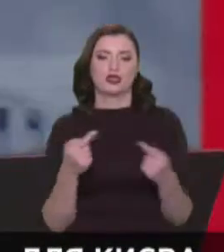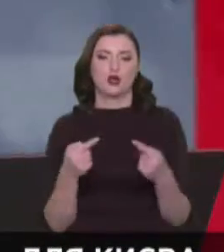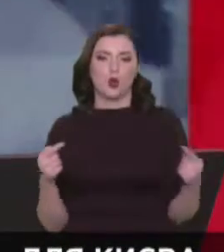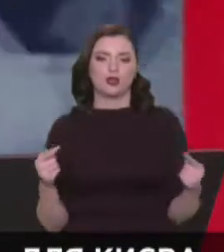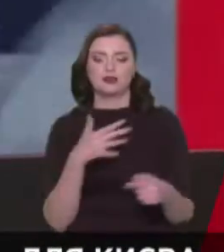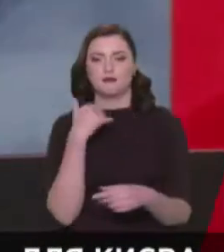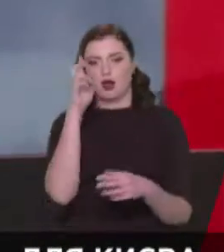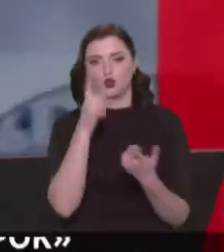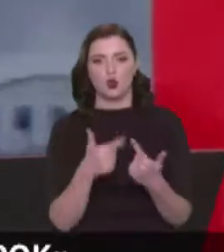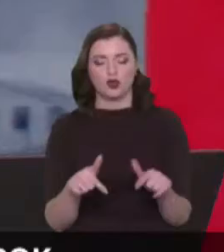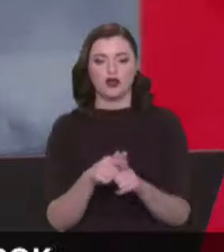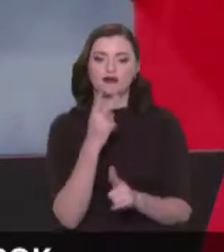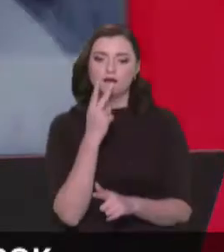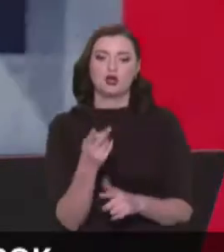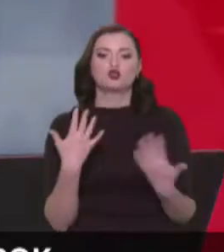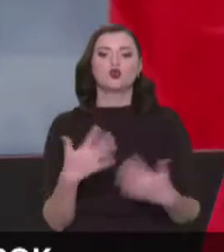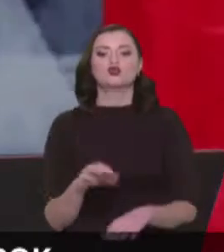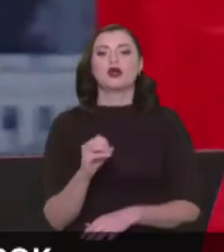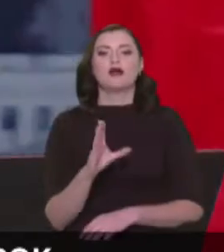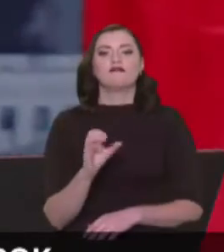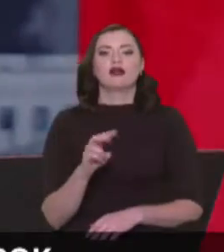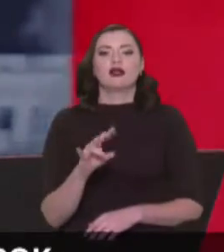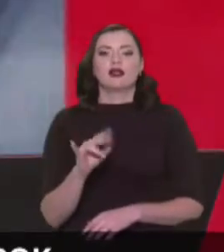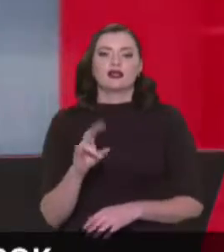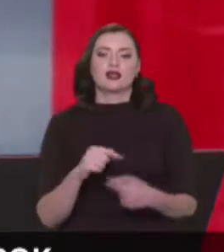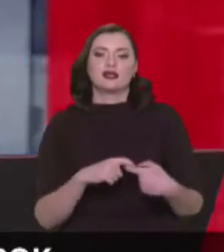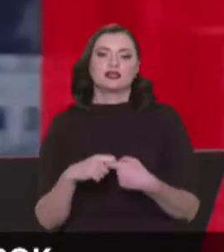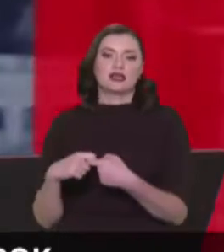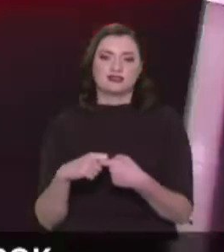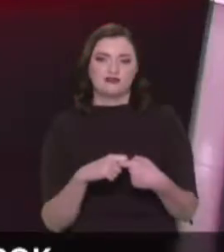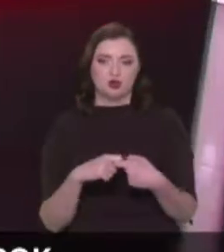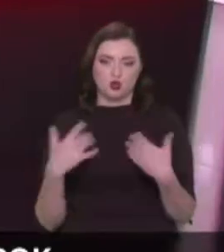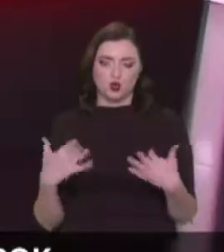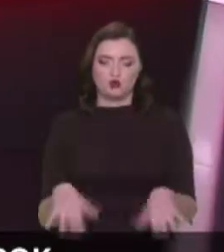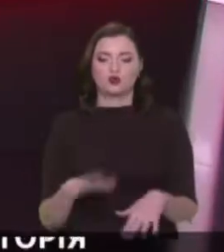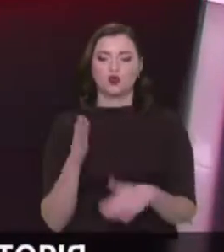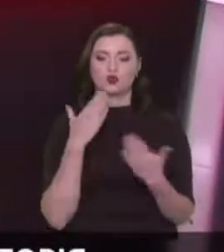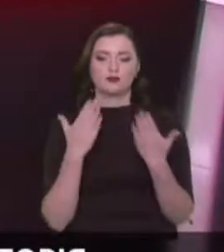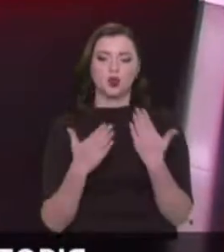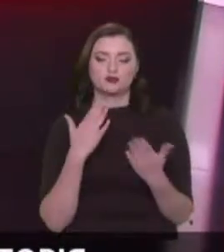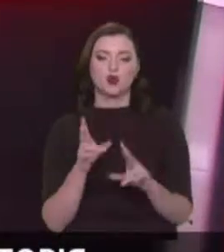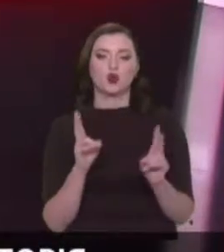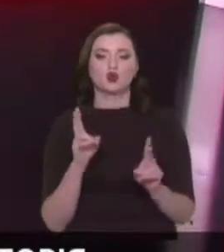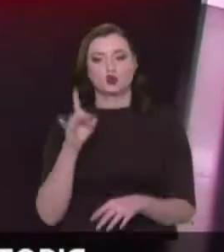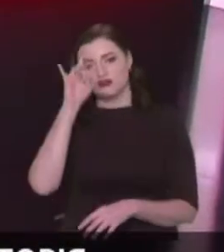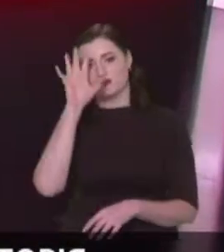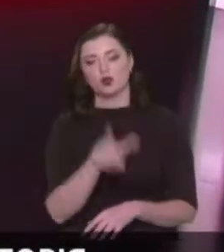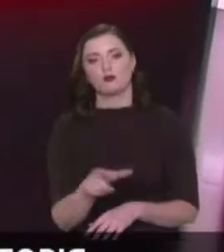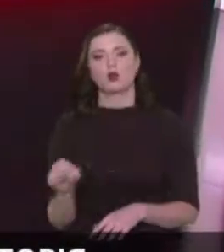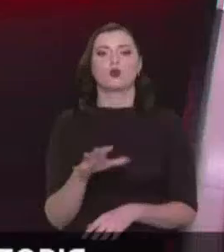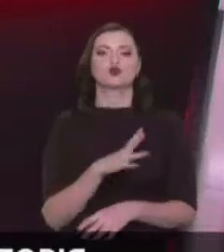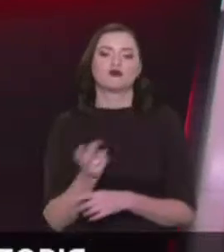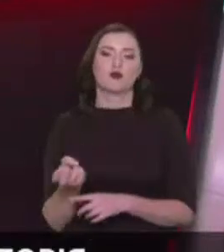багатьох країн. Бачимо вже Евеліну, вона на зв'язку зі студією «Київ Ньюзрум». Будемо розпитувати, хто з відомих людей, можливо,